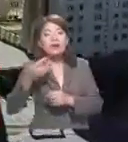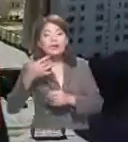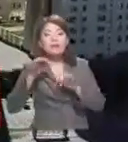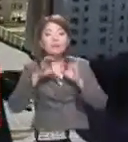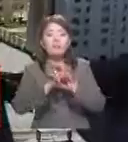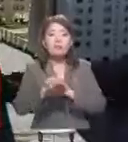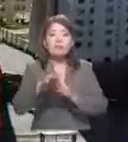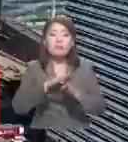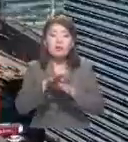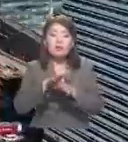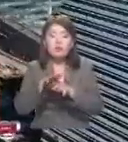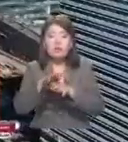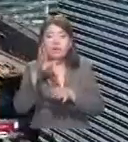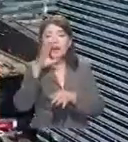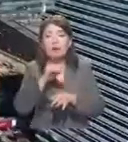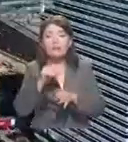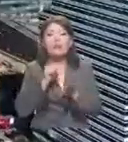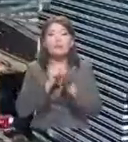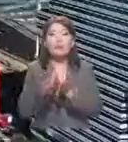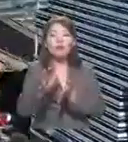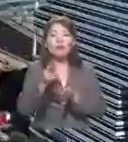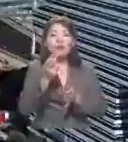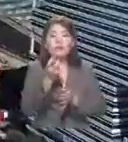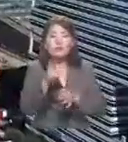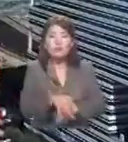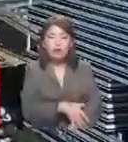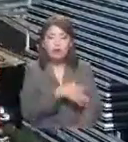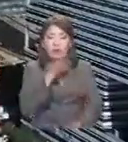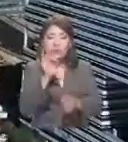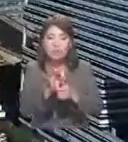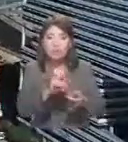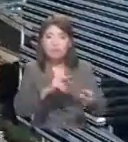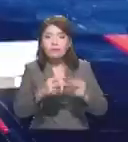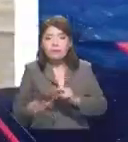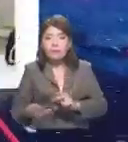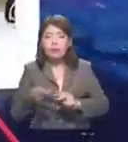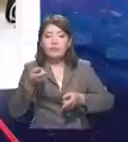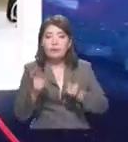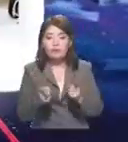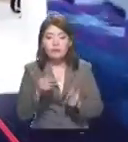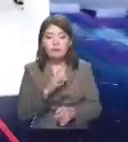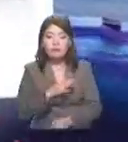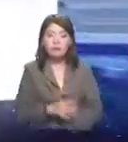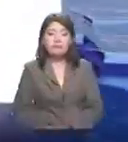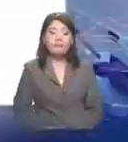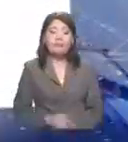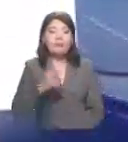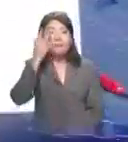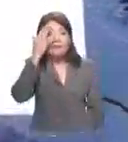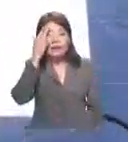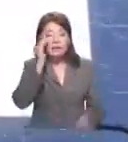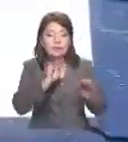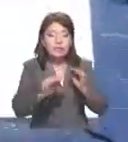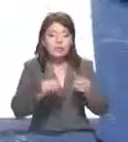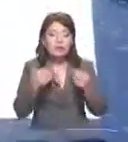и осуществимым. Все дело в отказе от утопических долгосрочных целей и переходе к прагматизму. Намерение сформировать